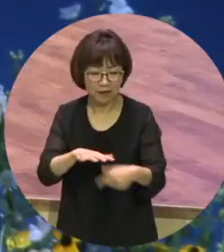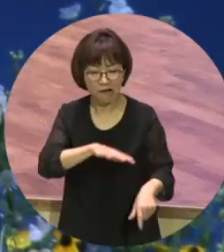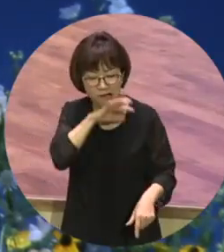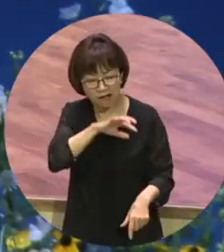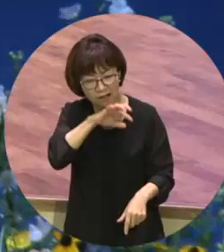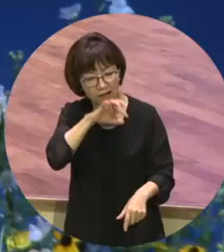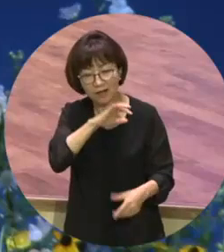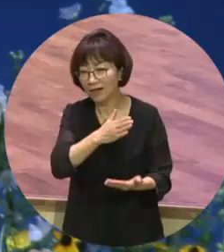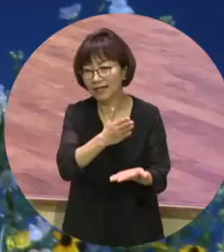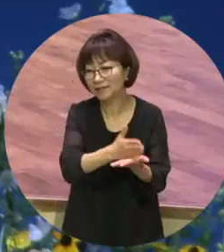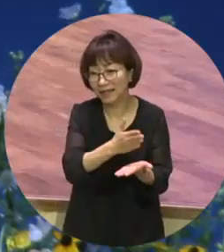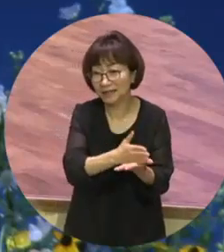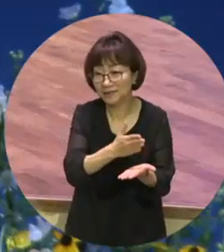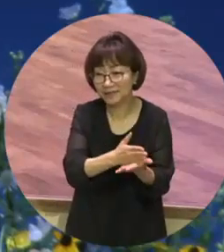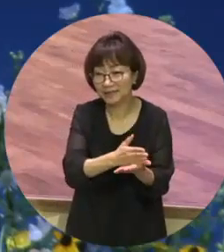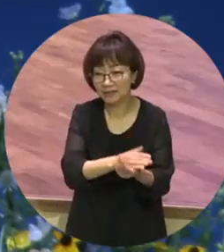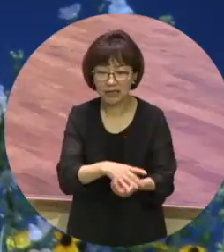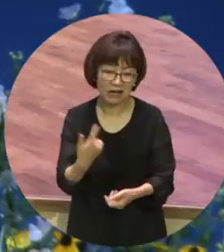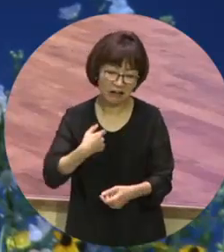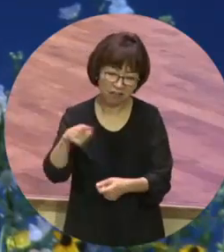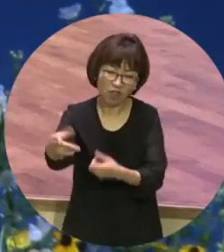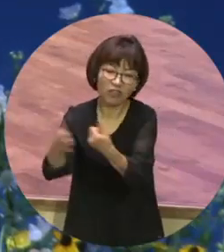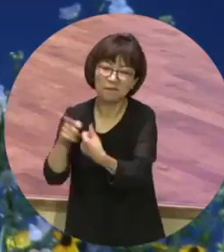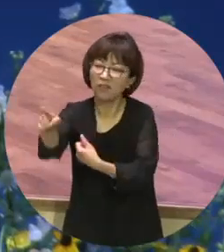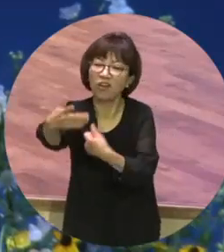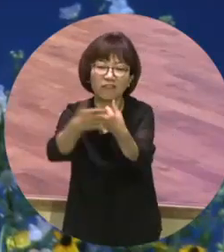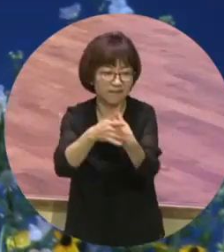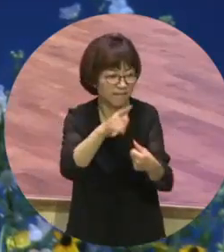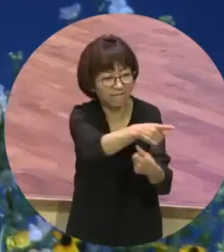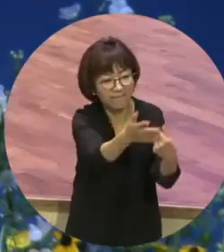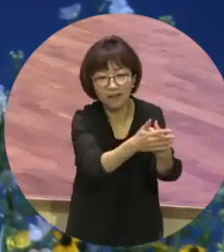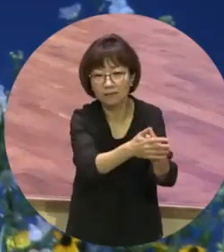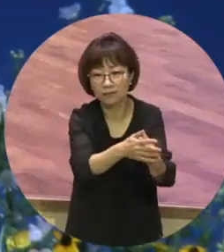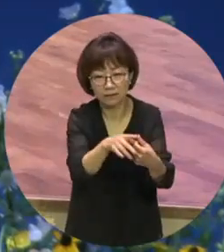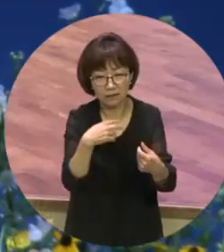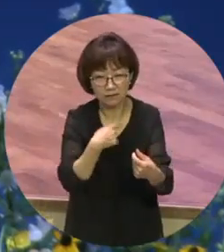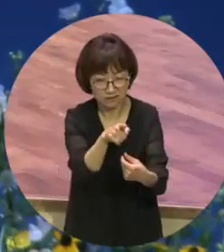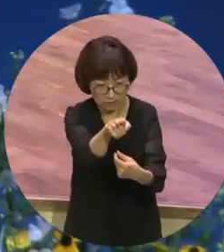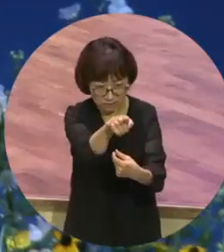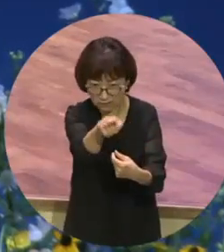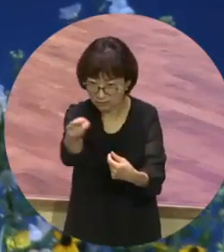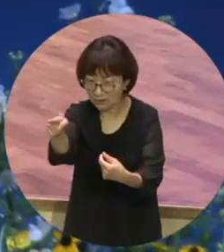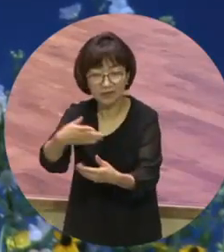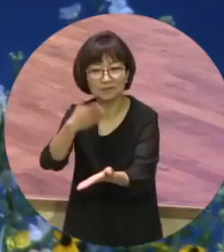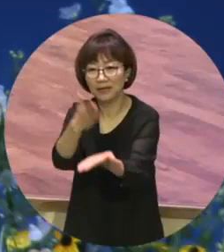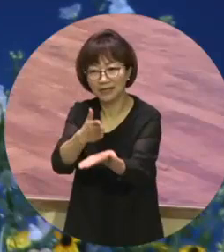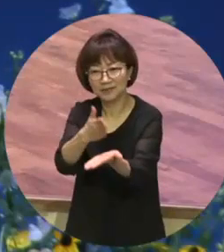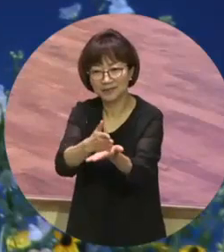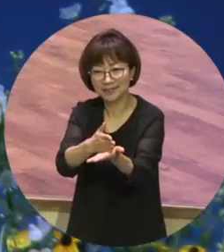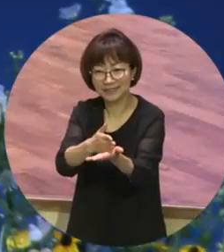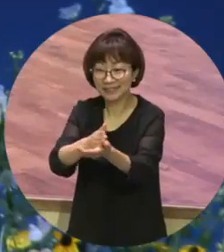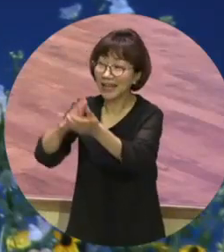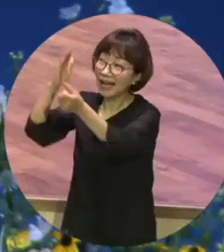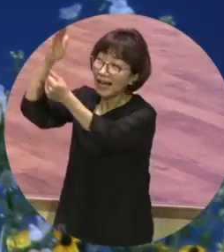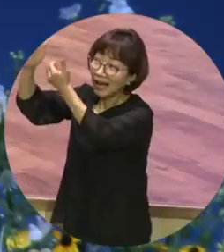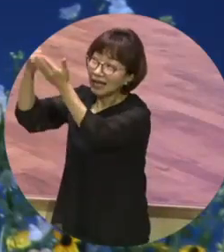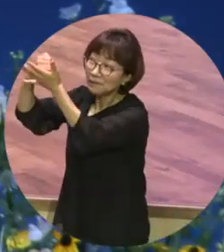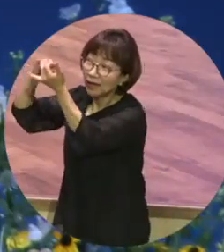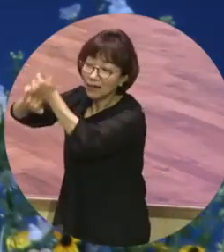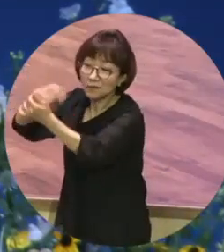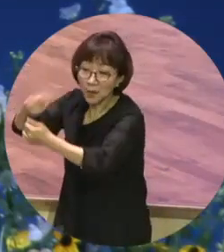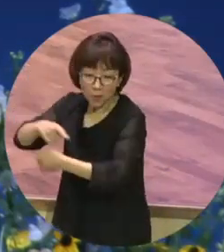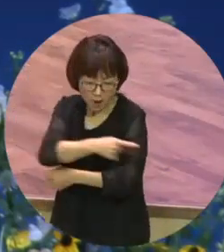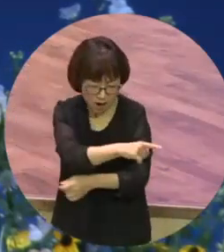마세요. 책임증 가고 그렇게 불신자처럼 그렇게 하지 마세요. 하나님은 합력하여 선을 이루게 되어 있기